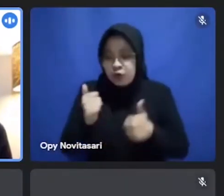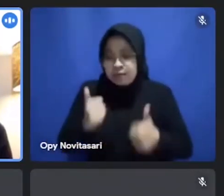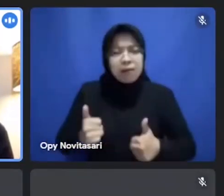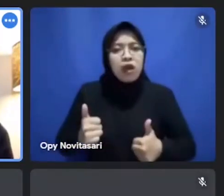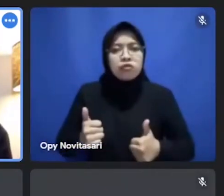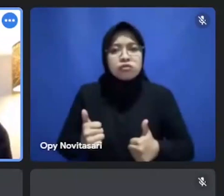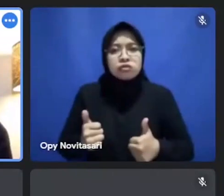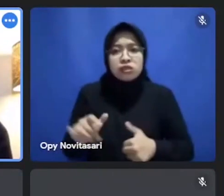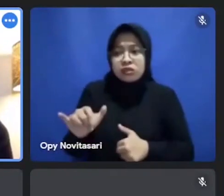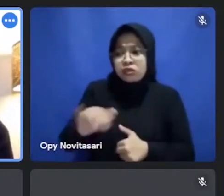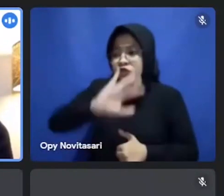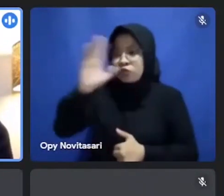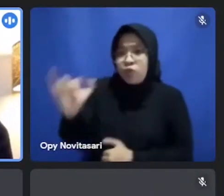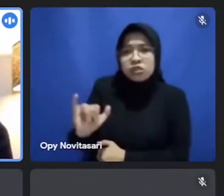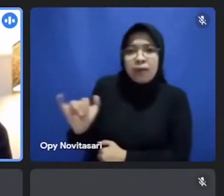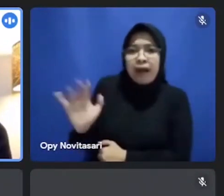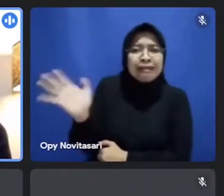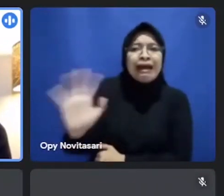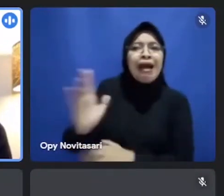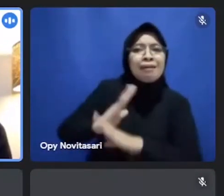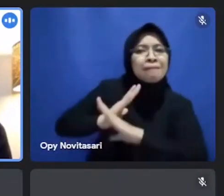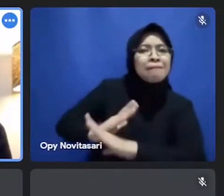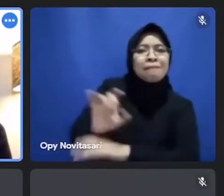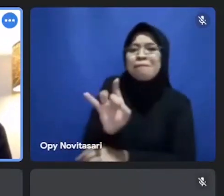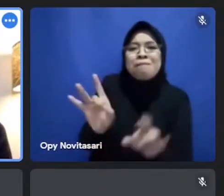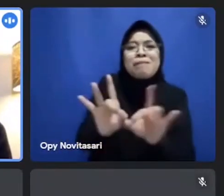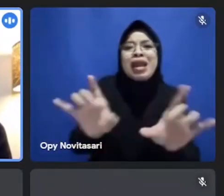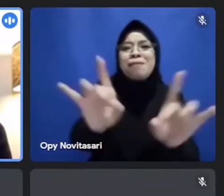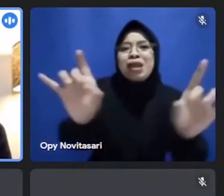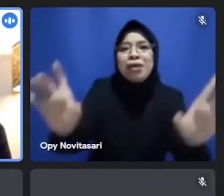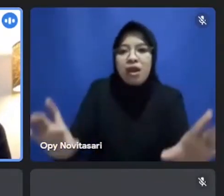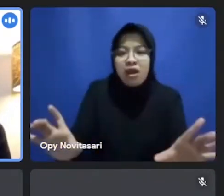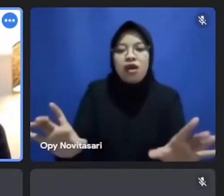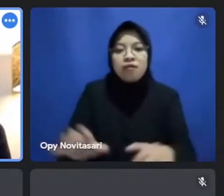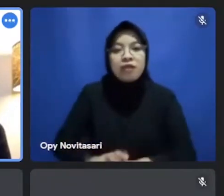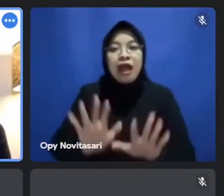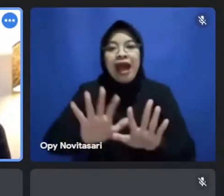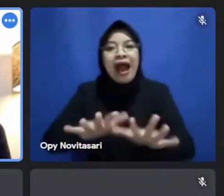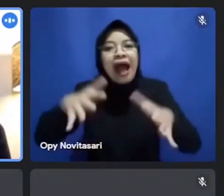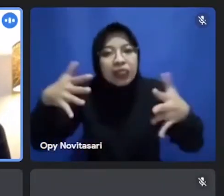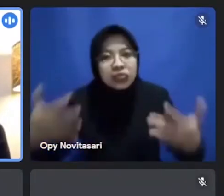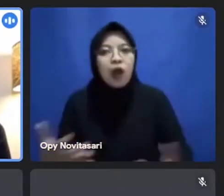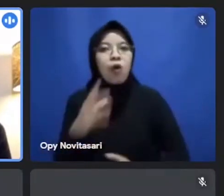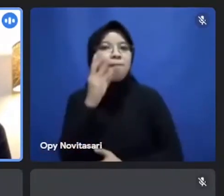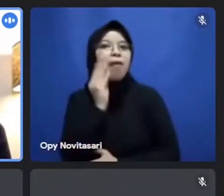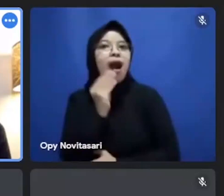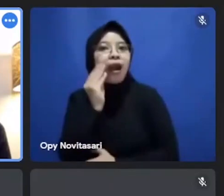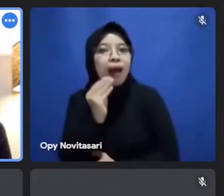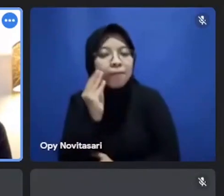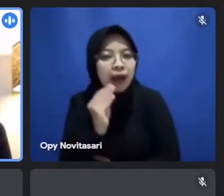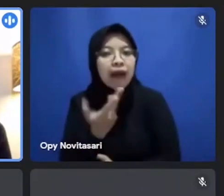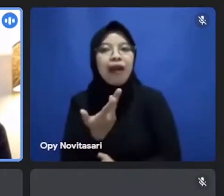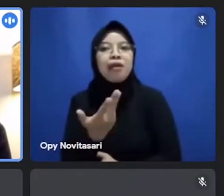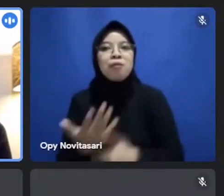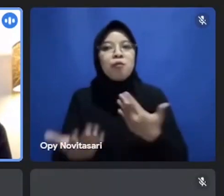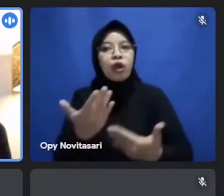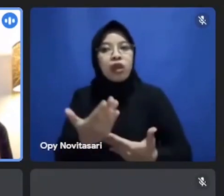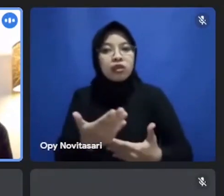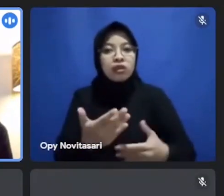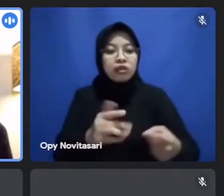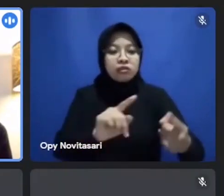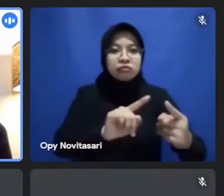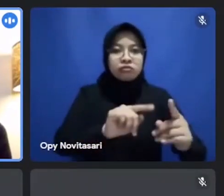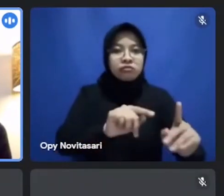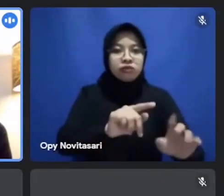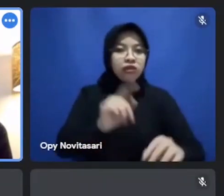tidak ada yang sama em dan pengalaman bahkan pengalaman satu teman tuli